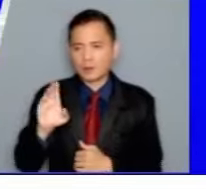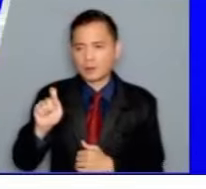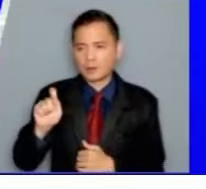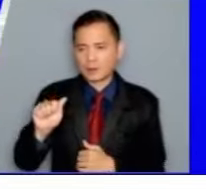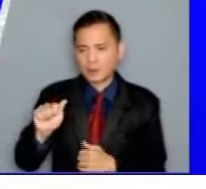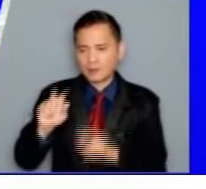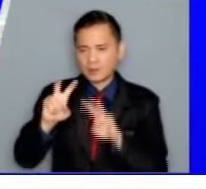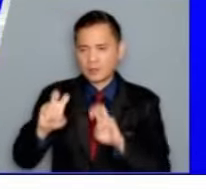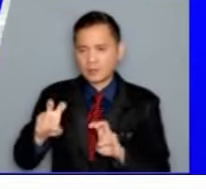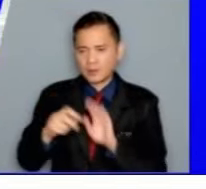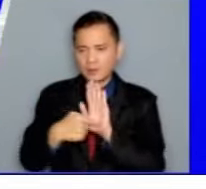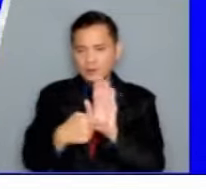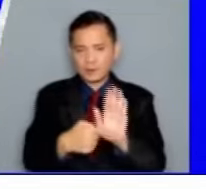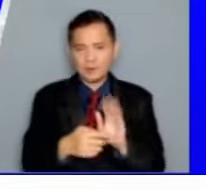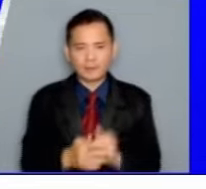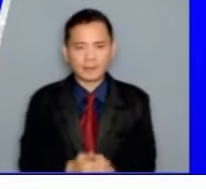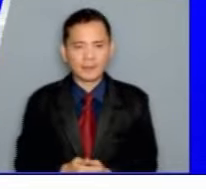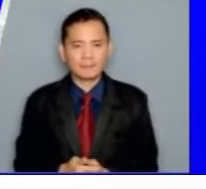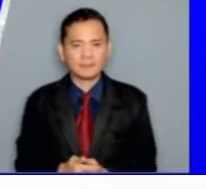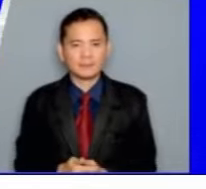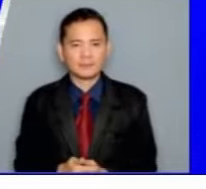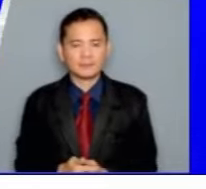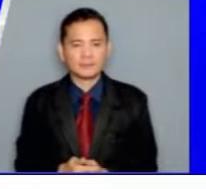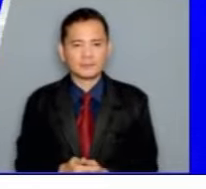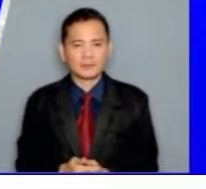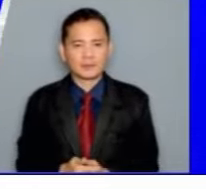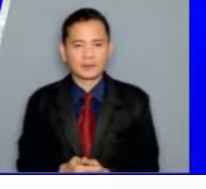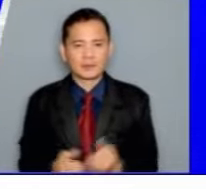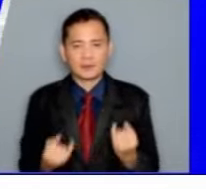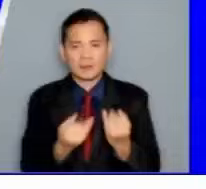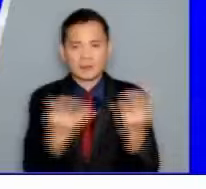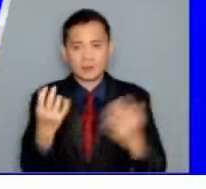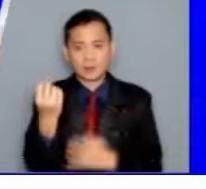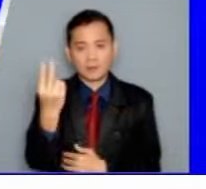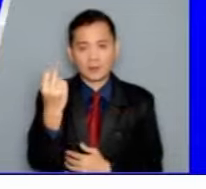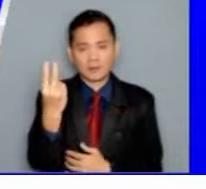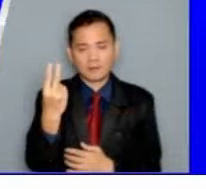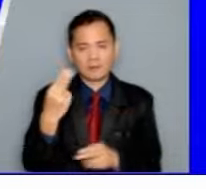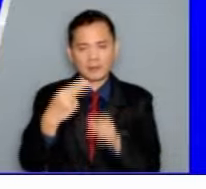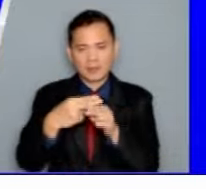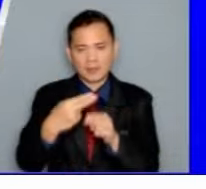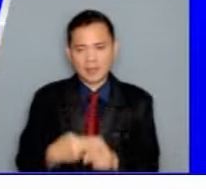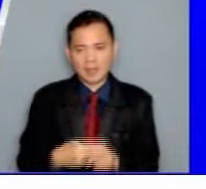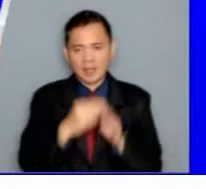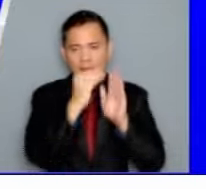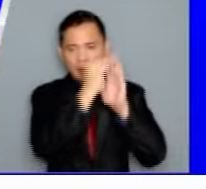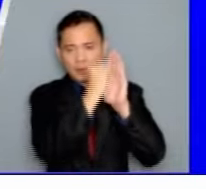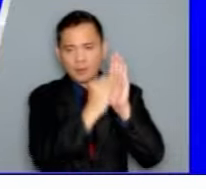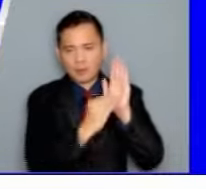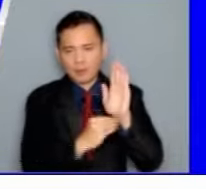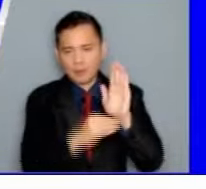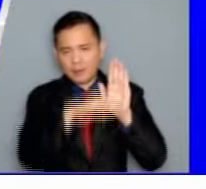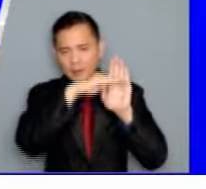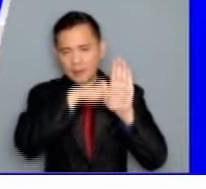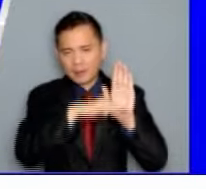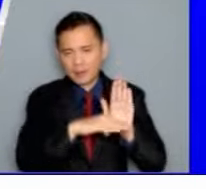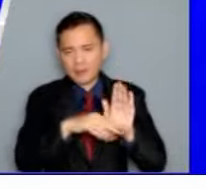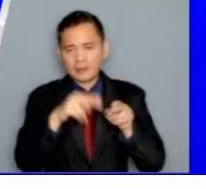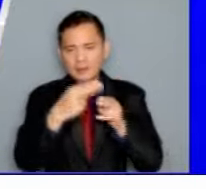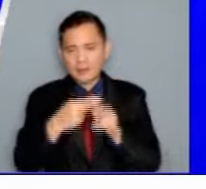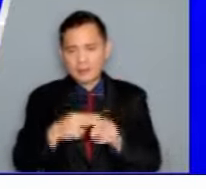ng hanggang 12ang pangalan mula sa inihandang listahan ng mga posibleng tumakbo sa may 20 May 2025